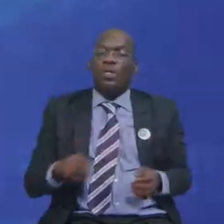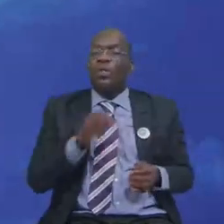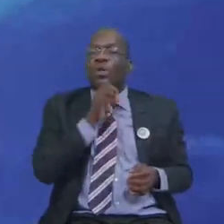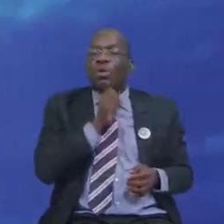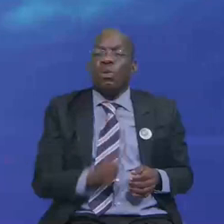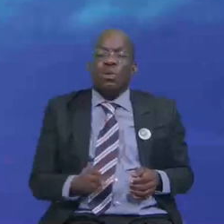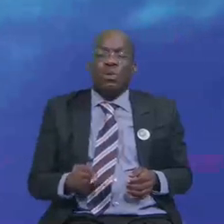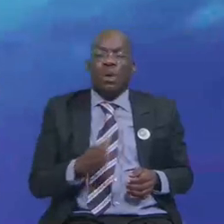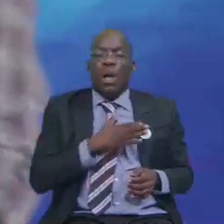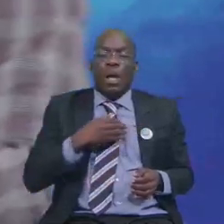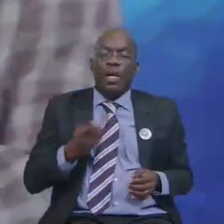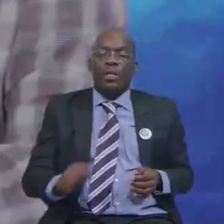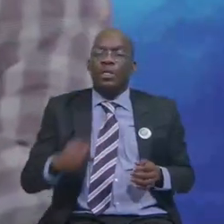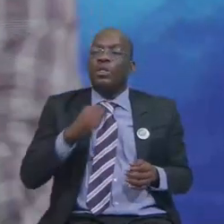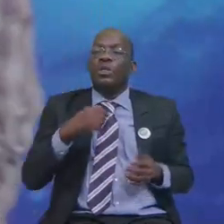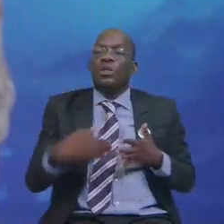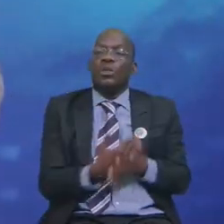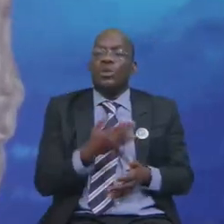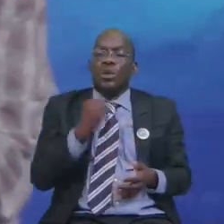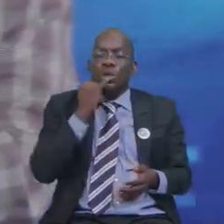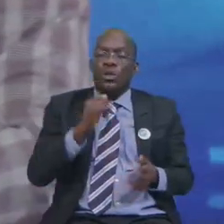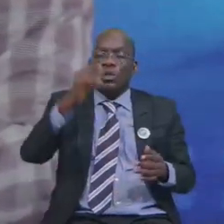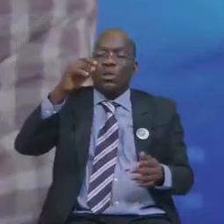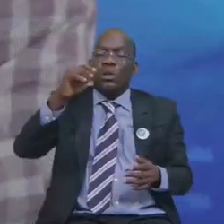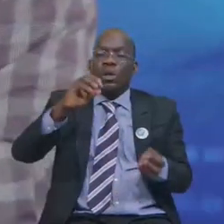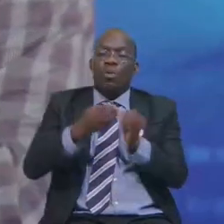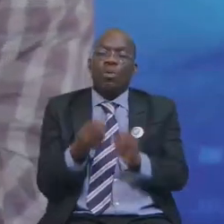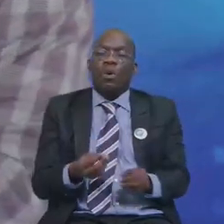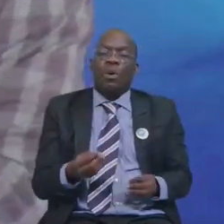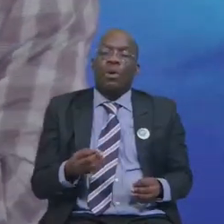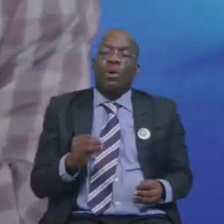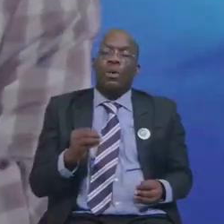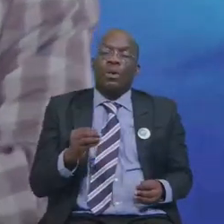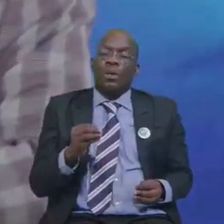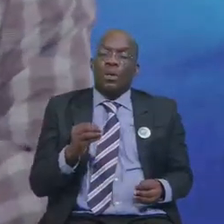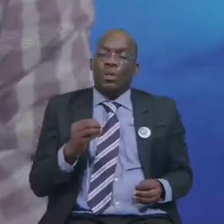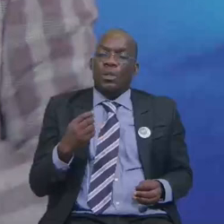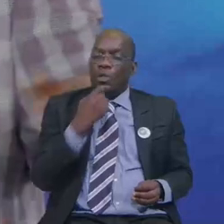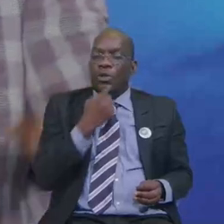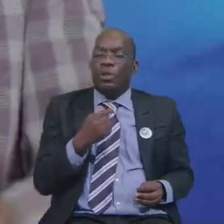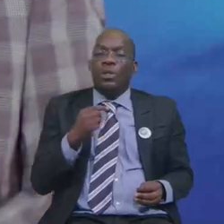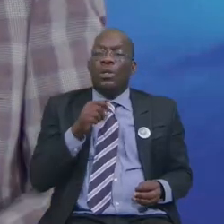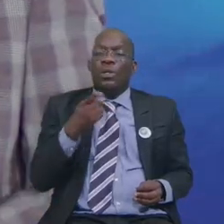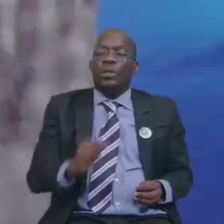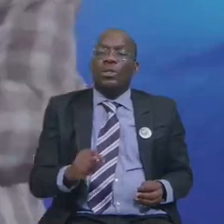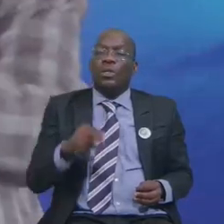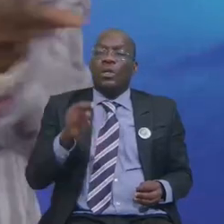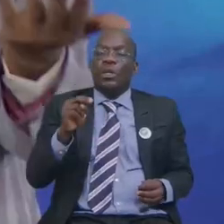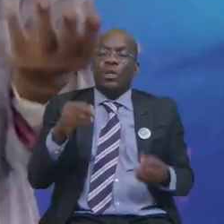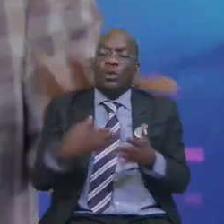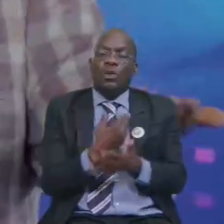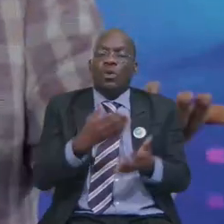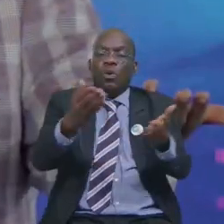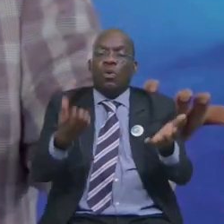le nouveau est plus fervent le nouveau est plus poussé à poursuivre que